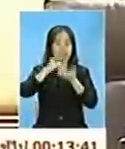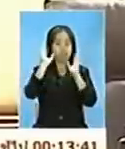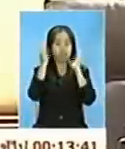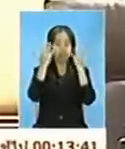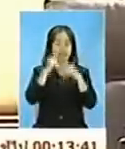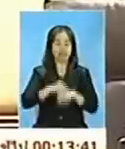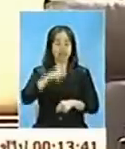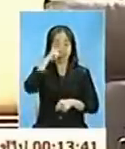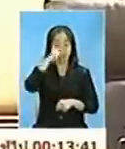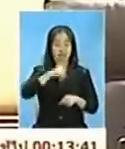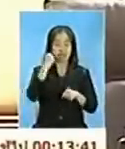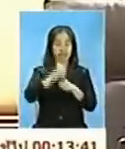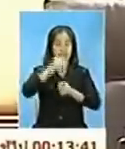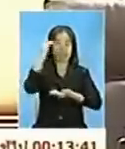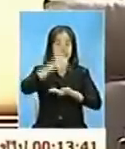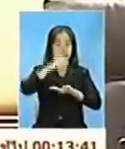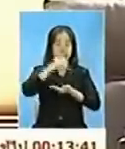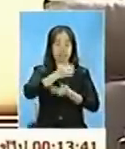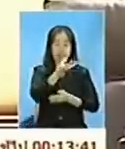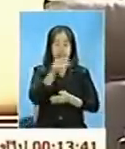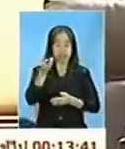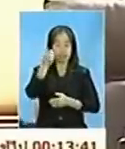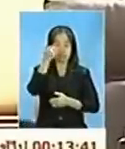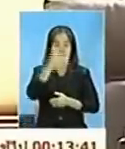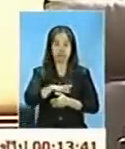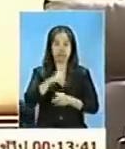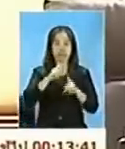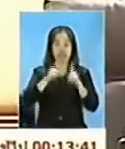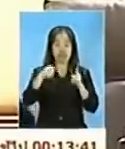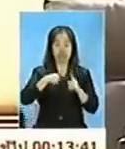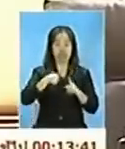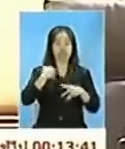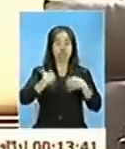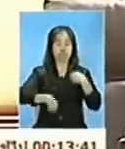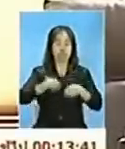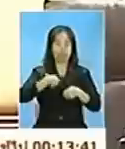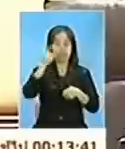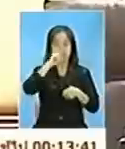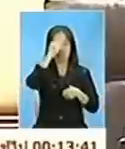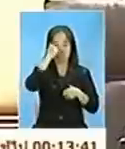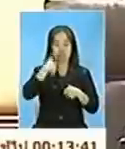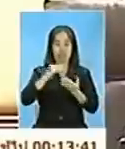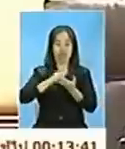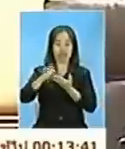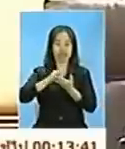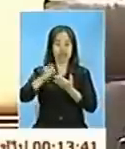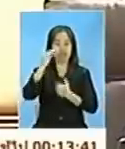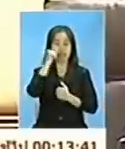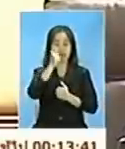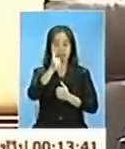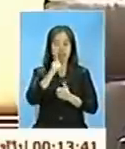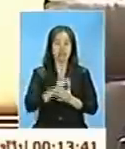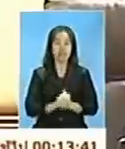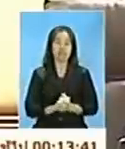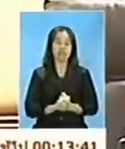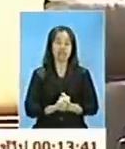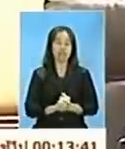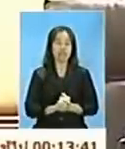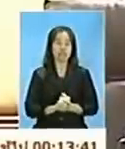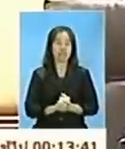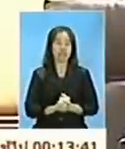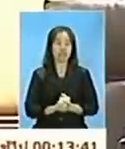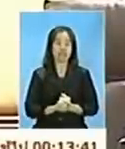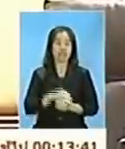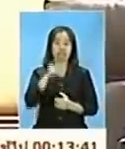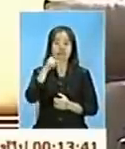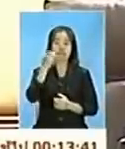ตเราต้องรับทุกทรมานเพราะเราเนี่ยมีกำลังซื้อ คุณบ